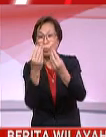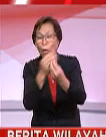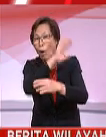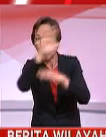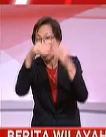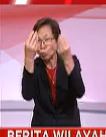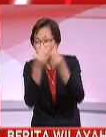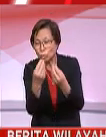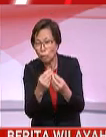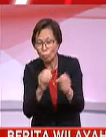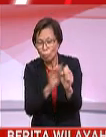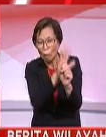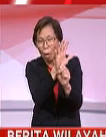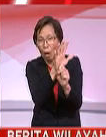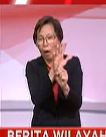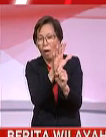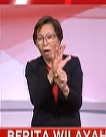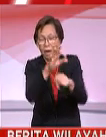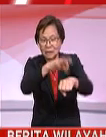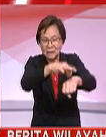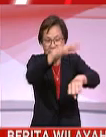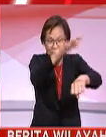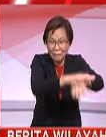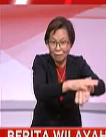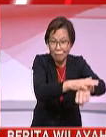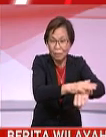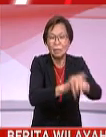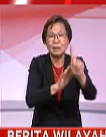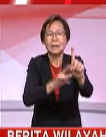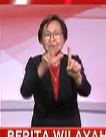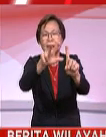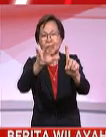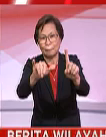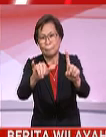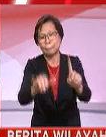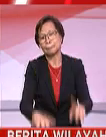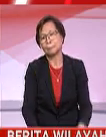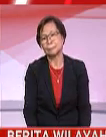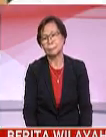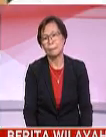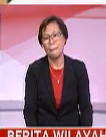kumulatif wabak bawaan nyamuk Aedes itu kini 136 kes.